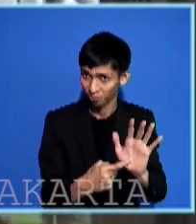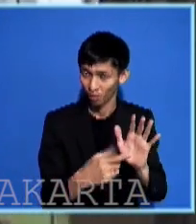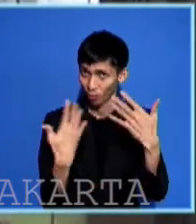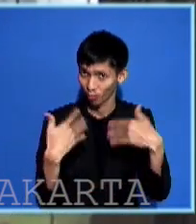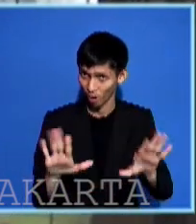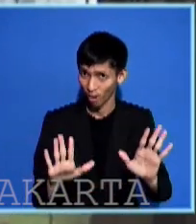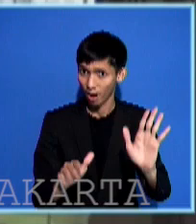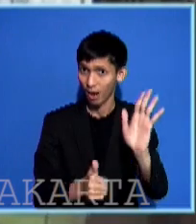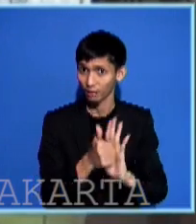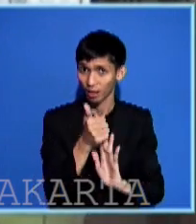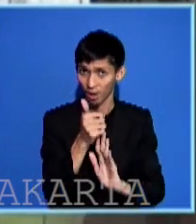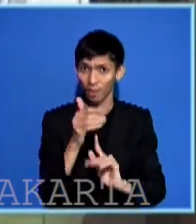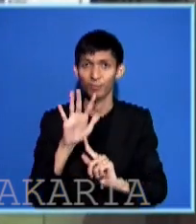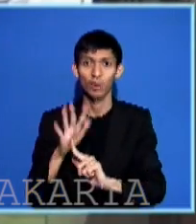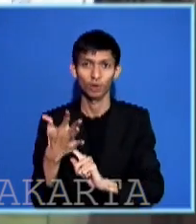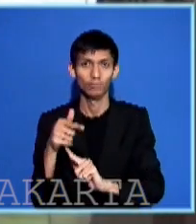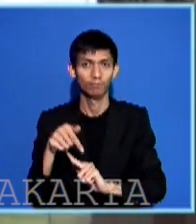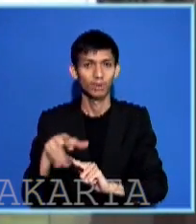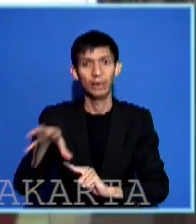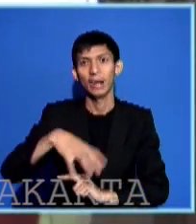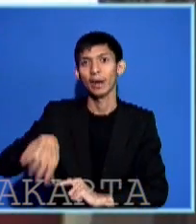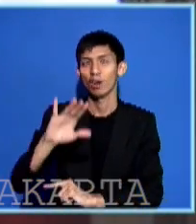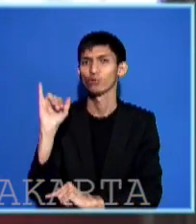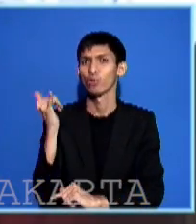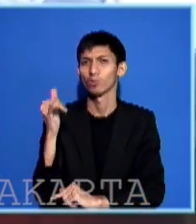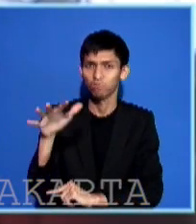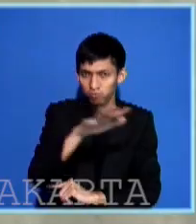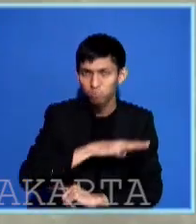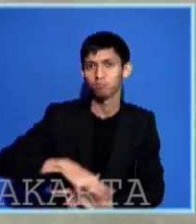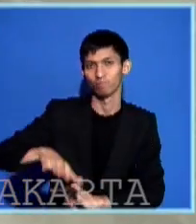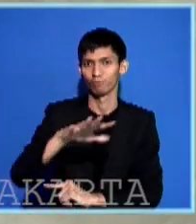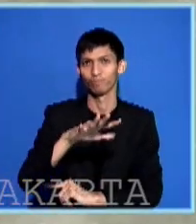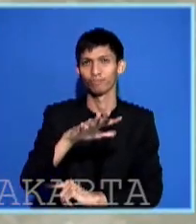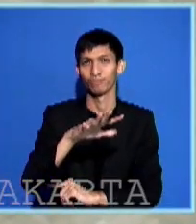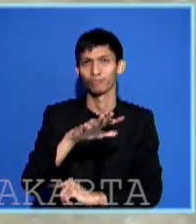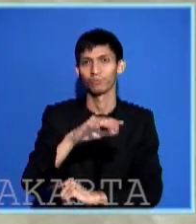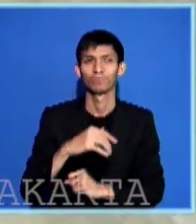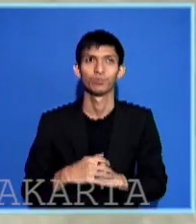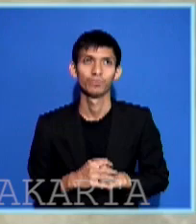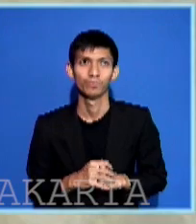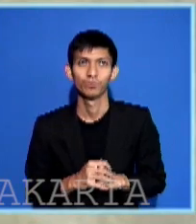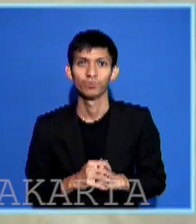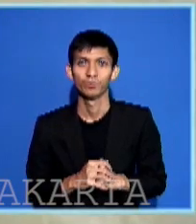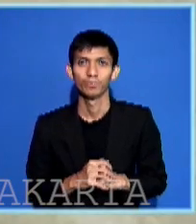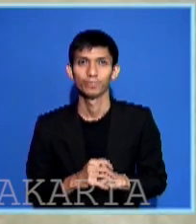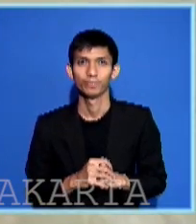adicara ing Bantul lan Ngayogyakarta. Mekaten Margo Laras caos palapuran saking Bantul.